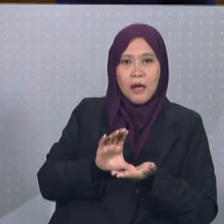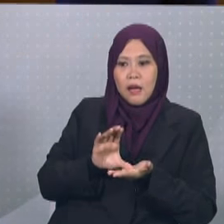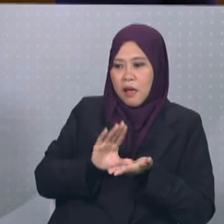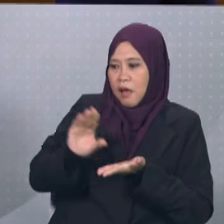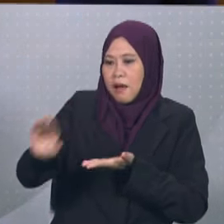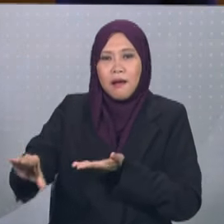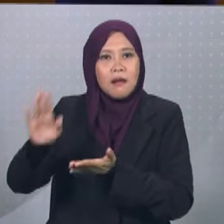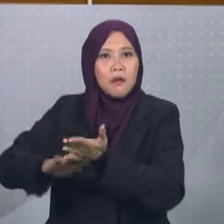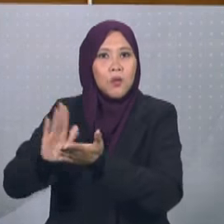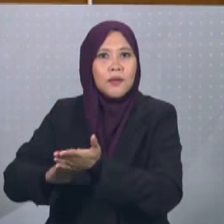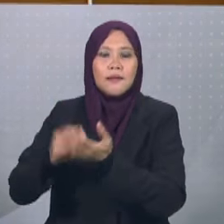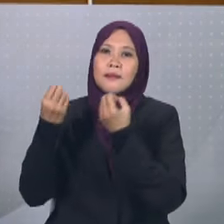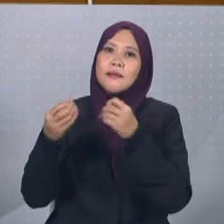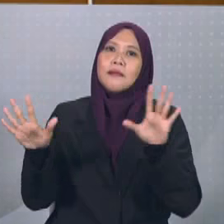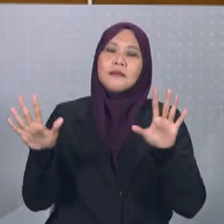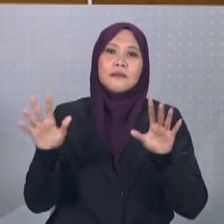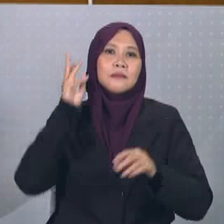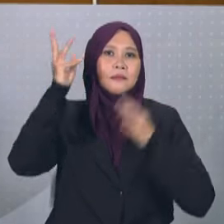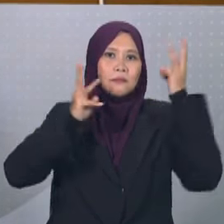hilang.